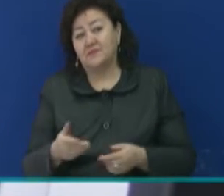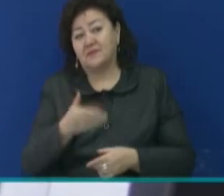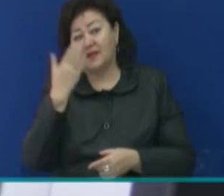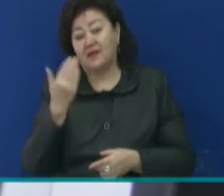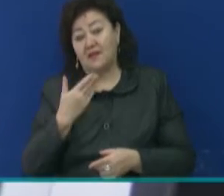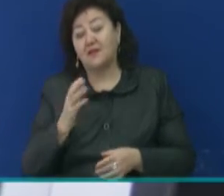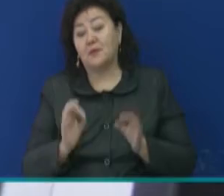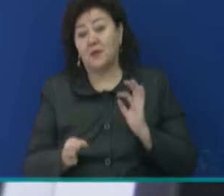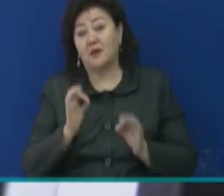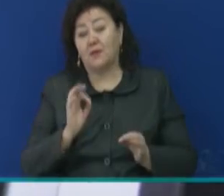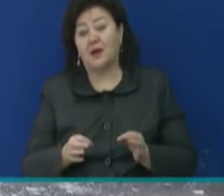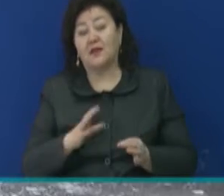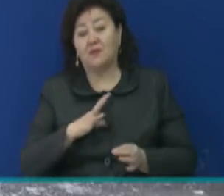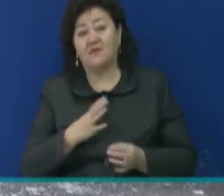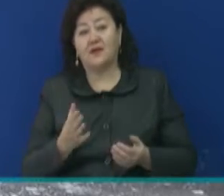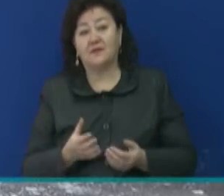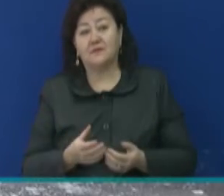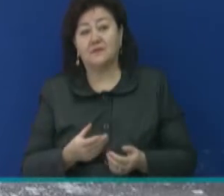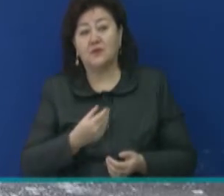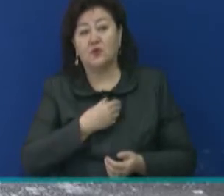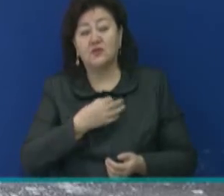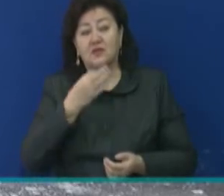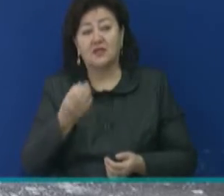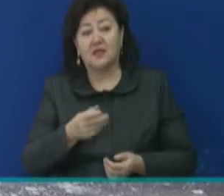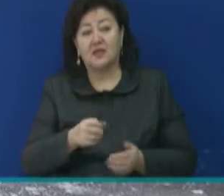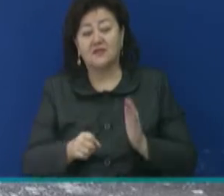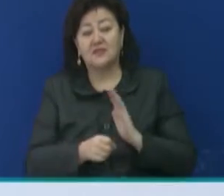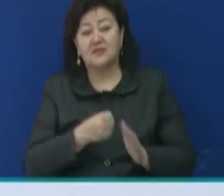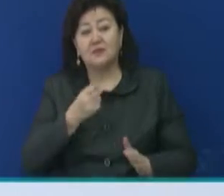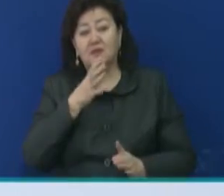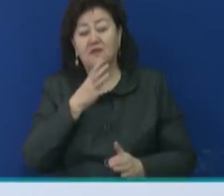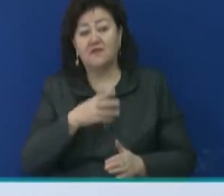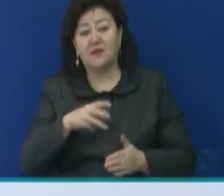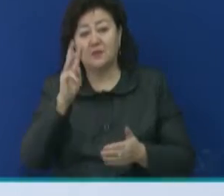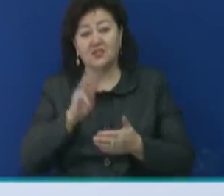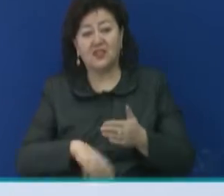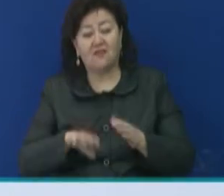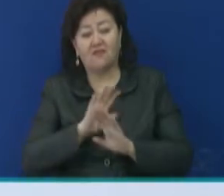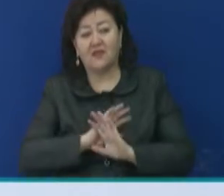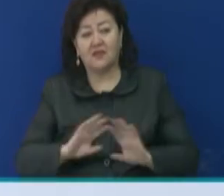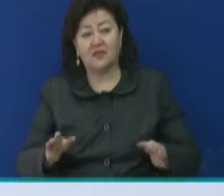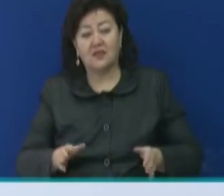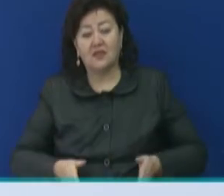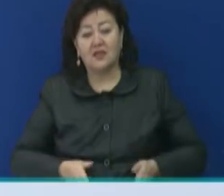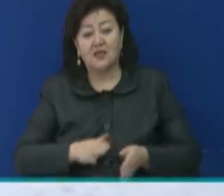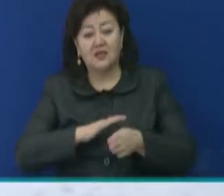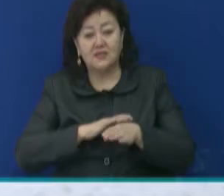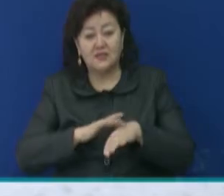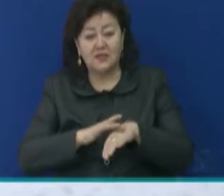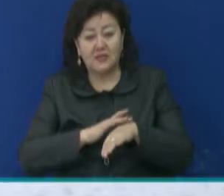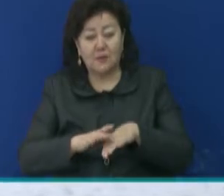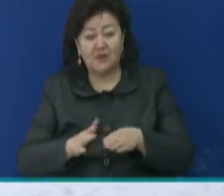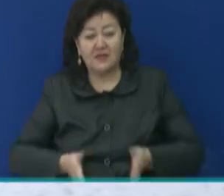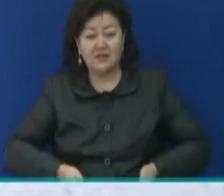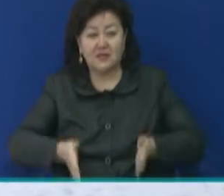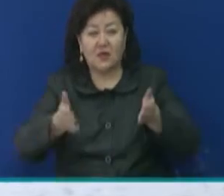устраивают знаки нормально всё видно стоит отметить что в зимний период водителей не будут штрафовать если на поверхности дороги не было видно разметку